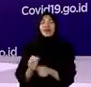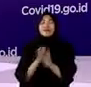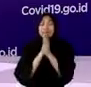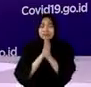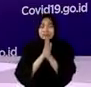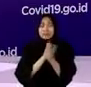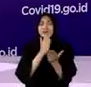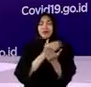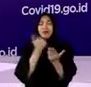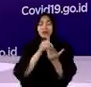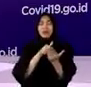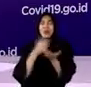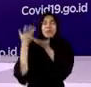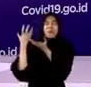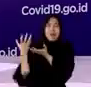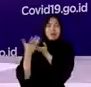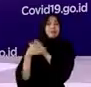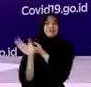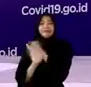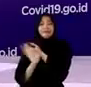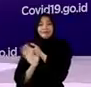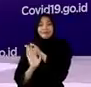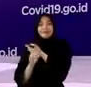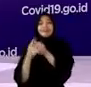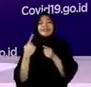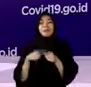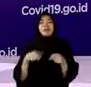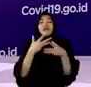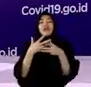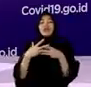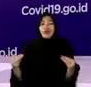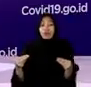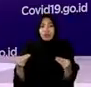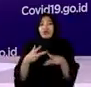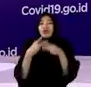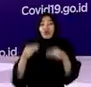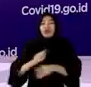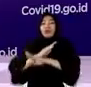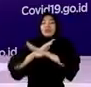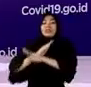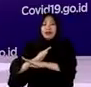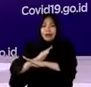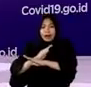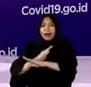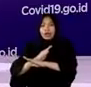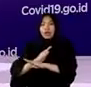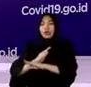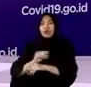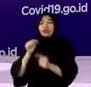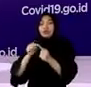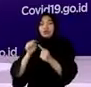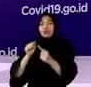kesehatan sebagai beban, melainkan sebagai solusi preventif terbaik untuk